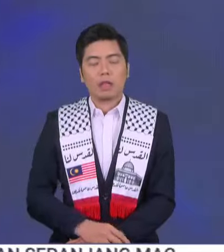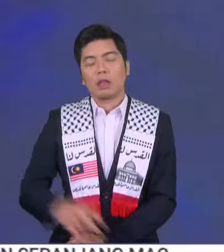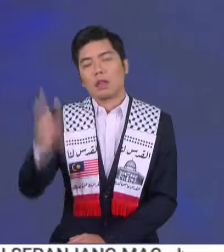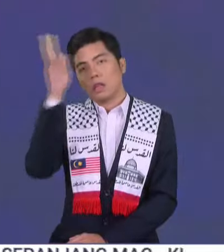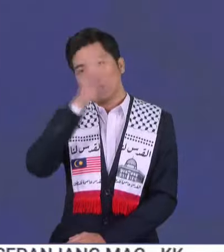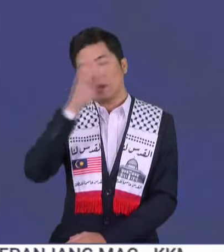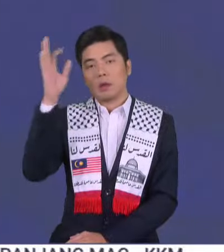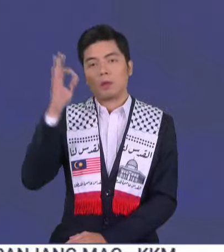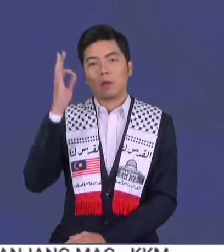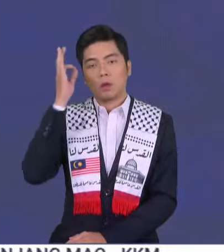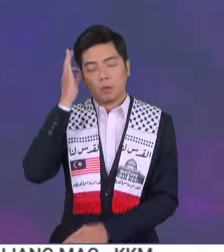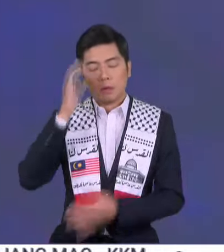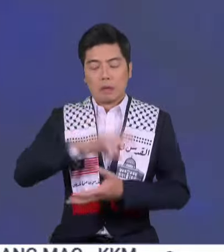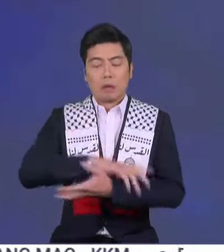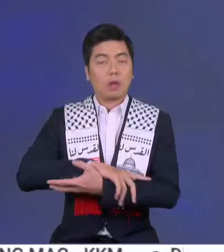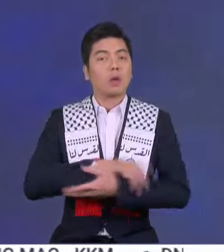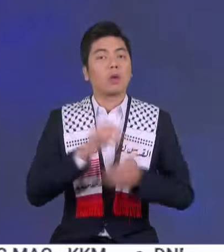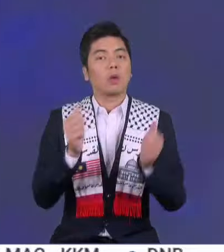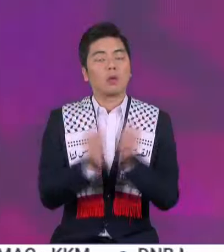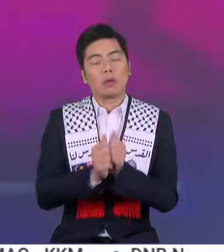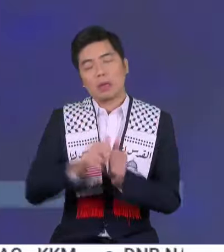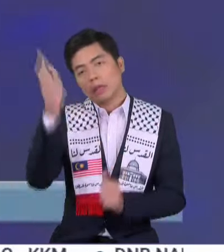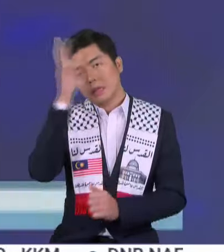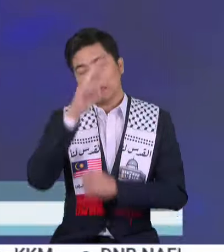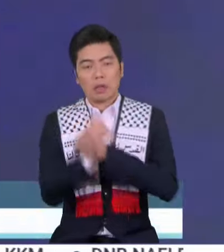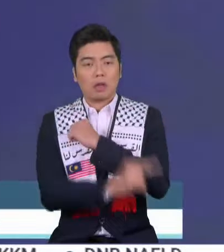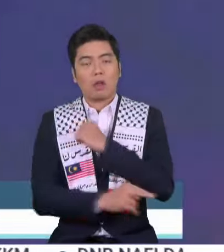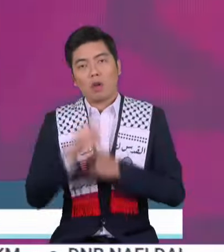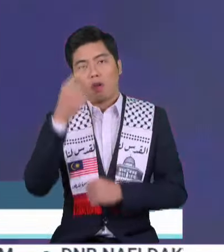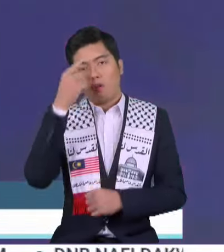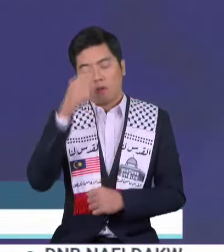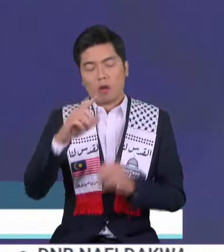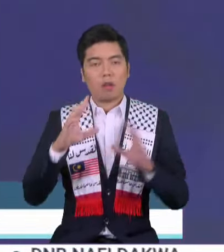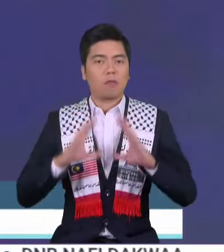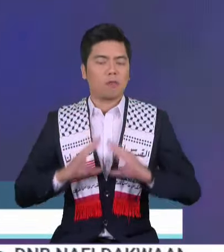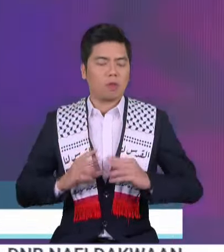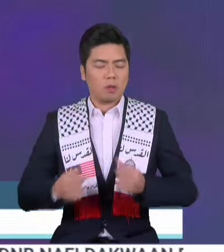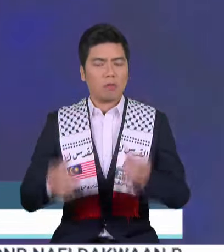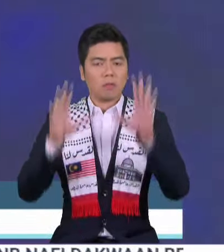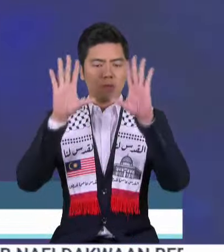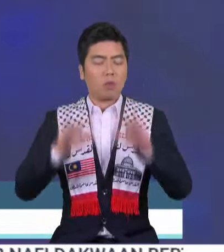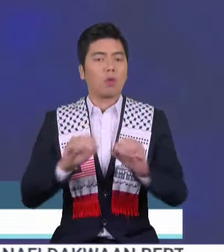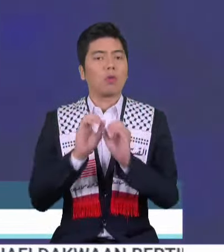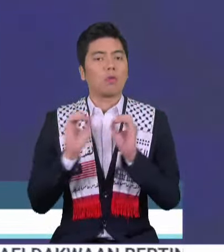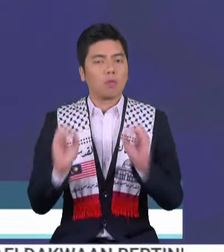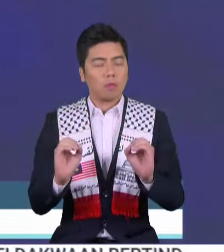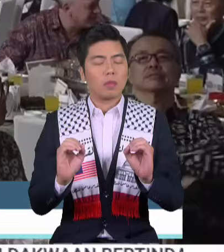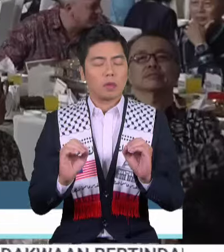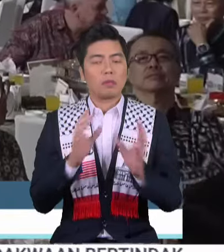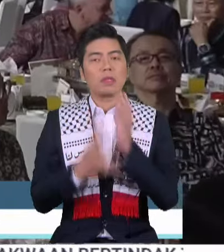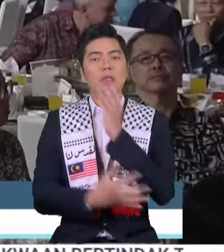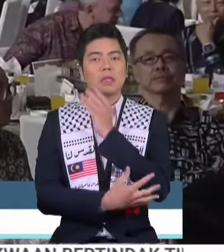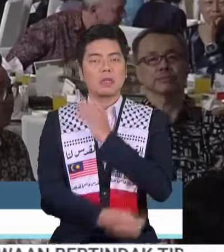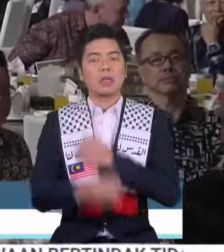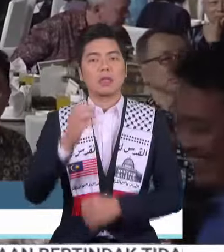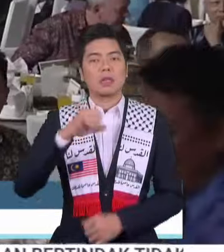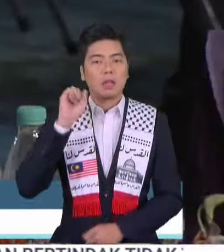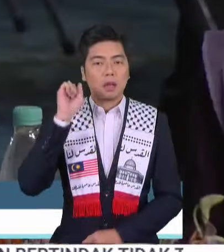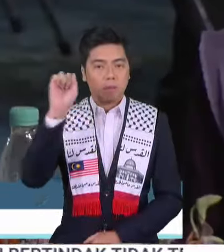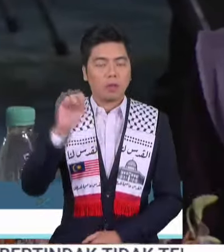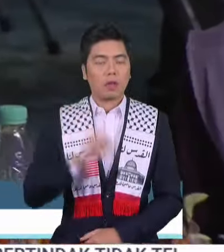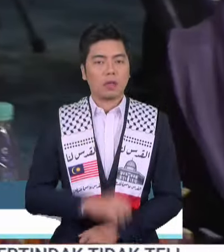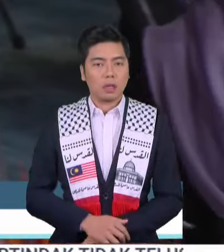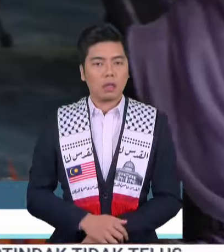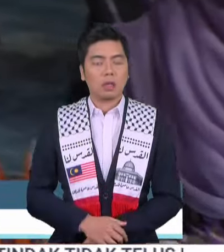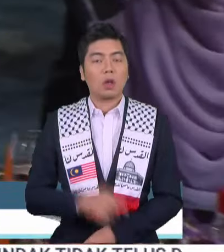Kerajaan Persekutuan akan bekerjasama dengan kerajaan negeri untuk menoktahkan kemiskinan di Sabah. Perdana Menteri Datuk Seri Anwar Ibrahim